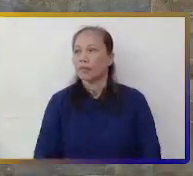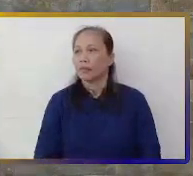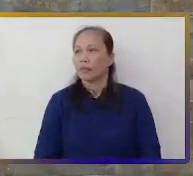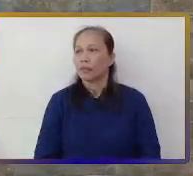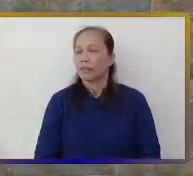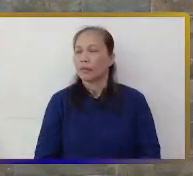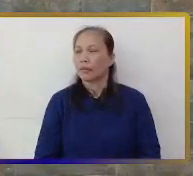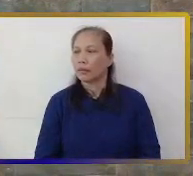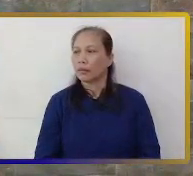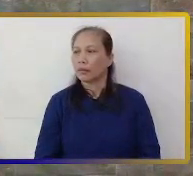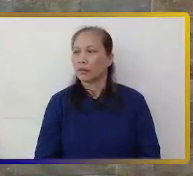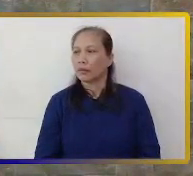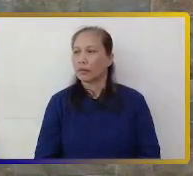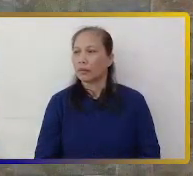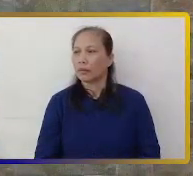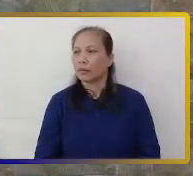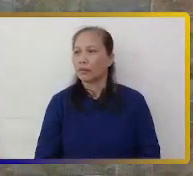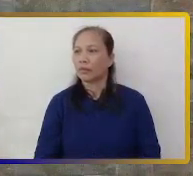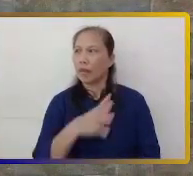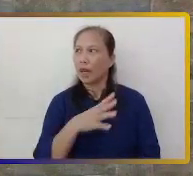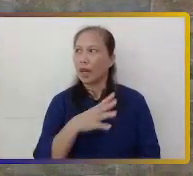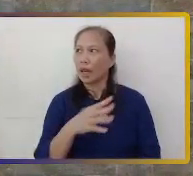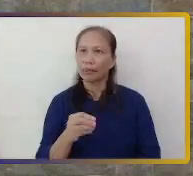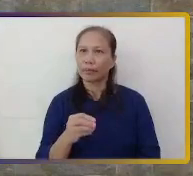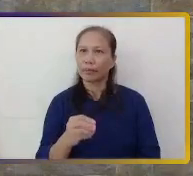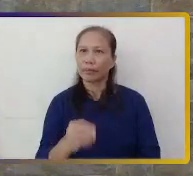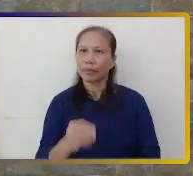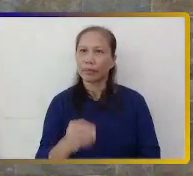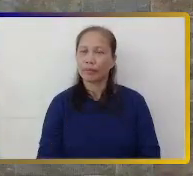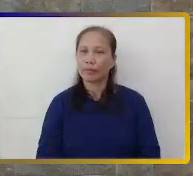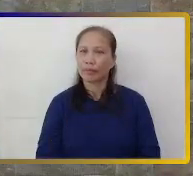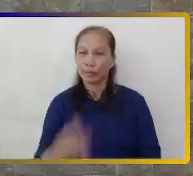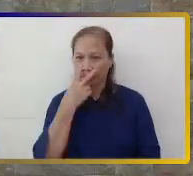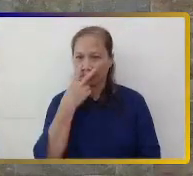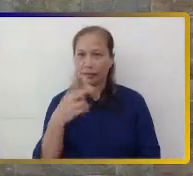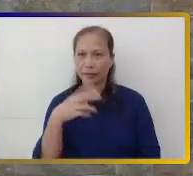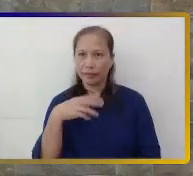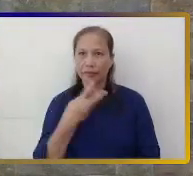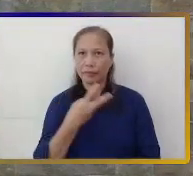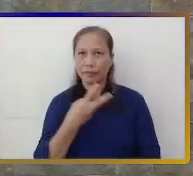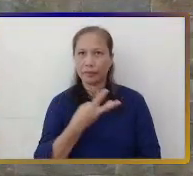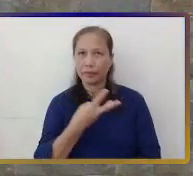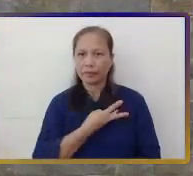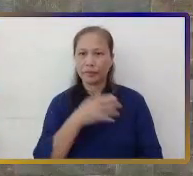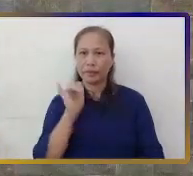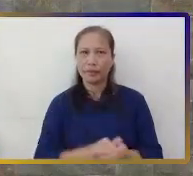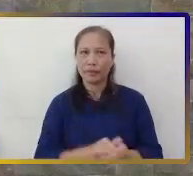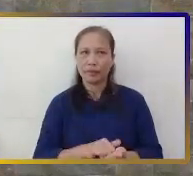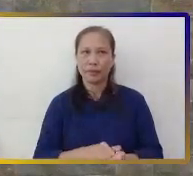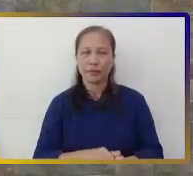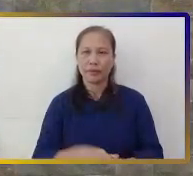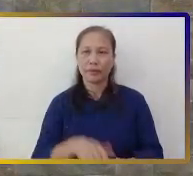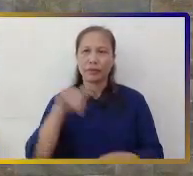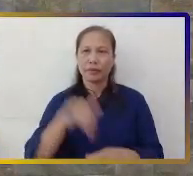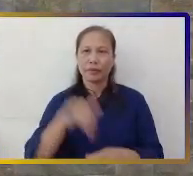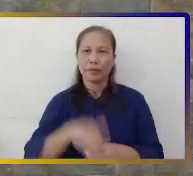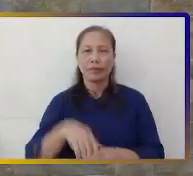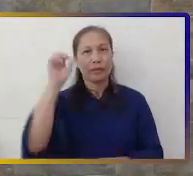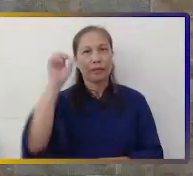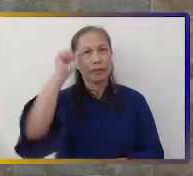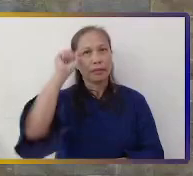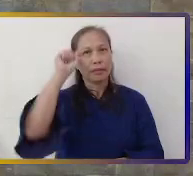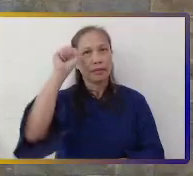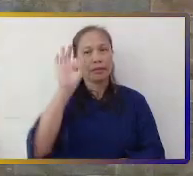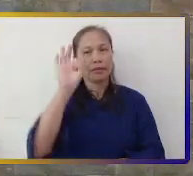preaching and makikita po natin na sa kanya pong preaching as far as the history